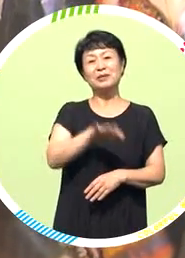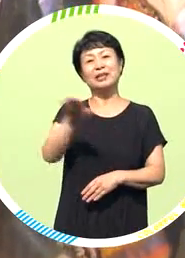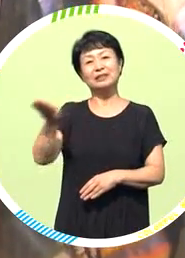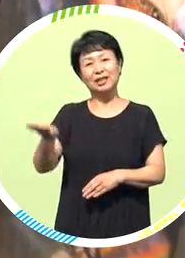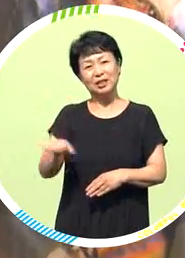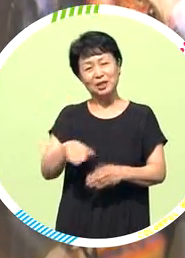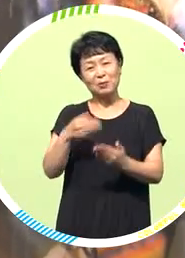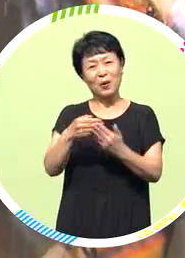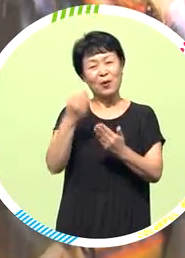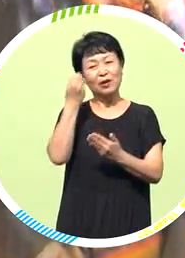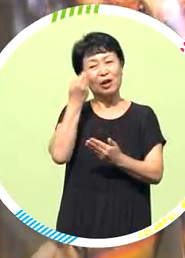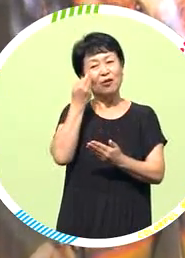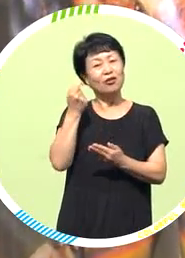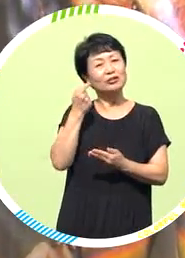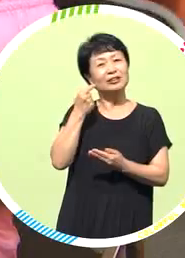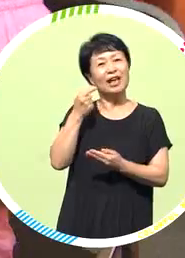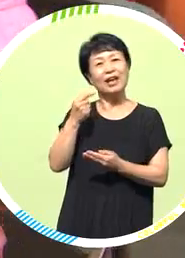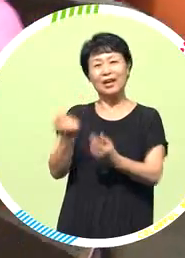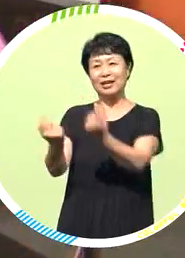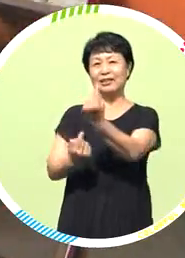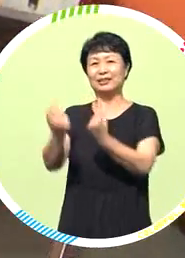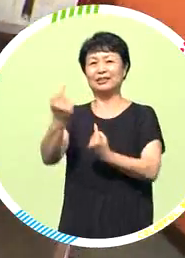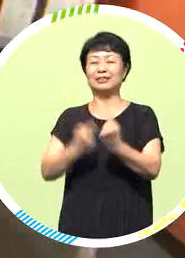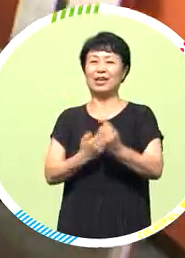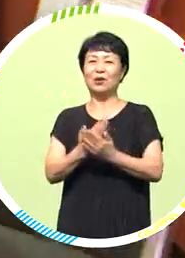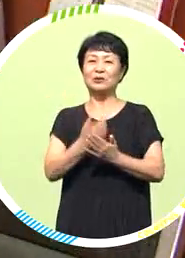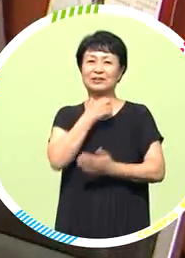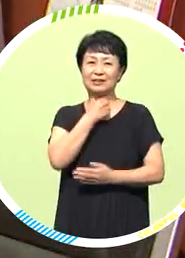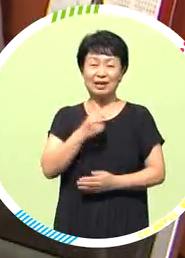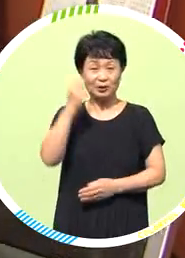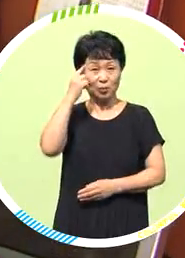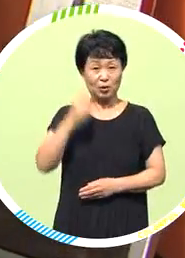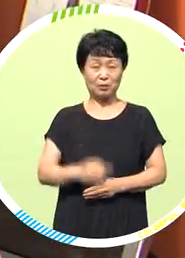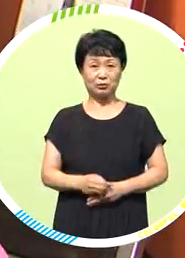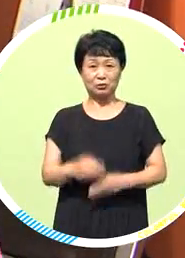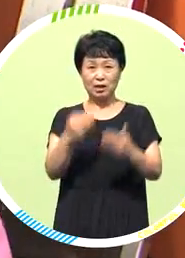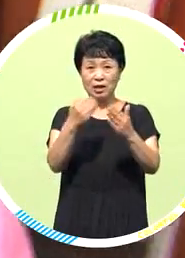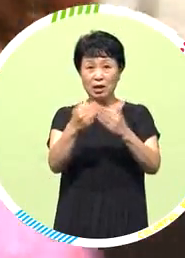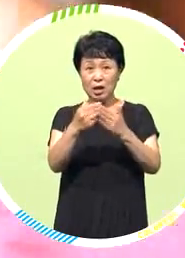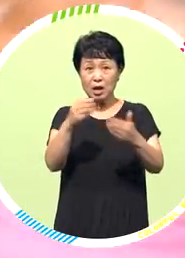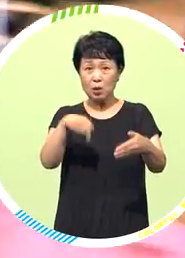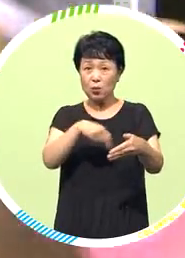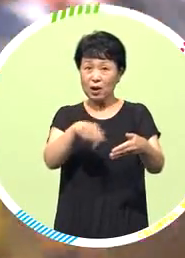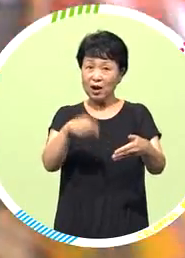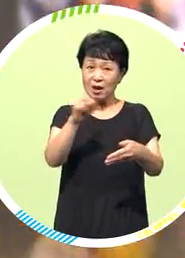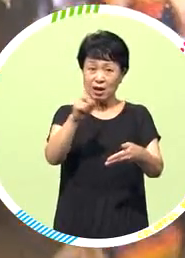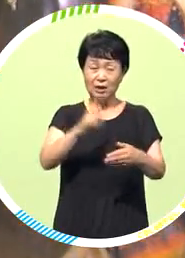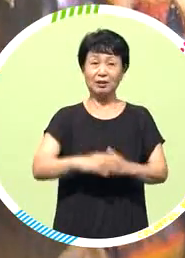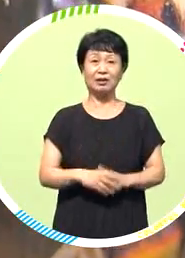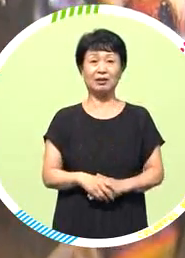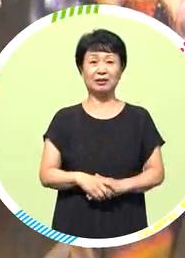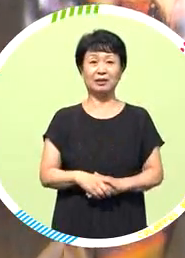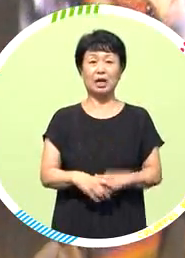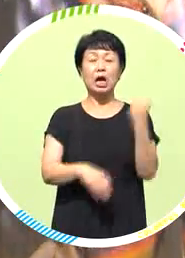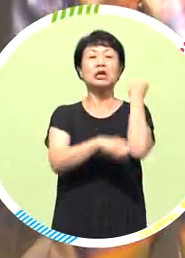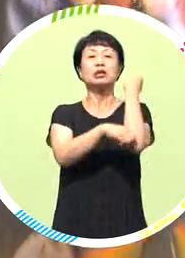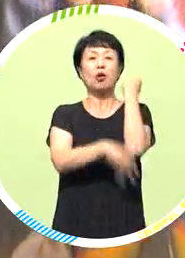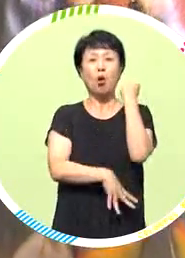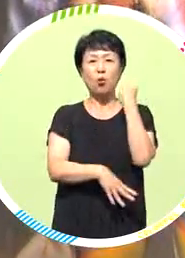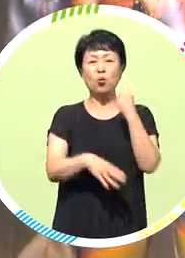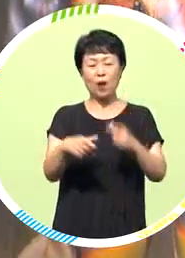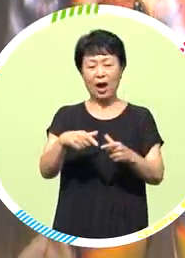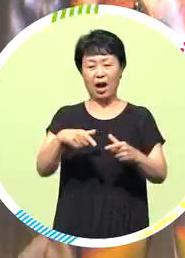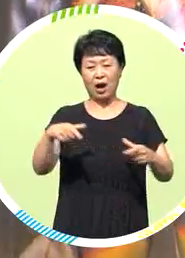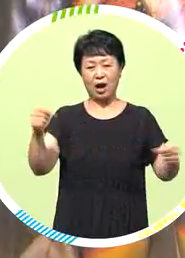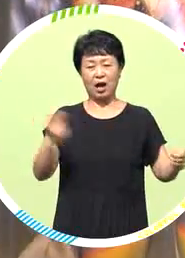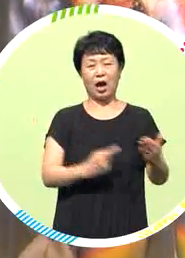加していただきたいと思って始めました、 うん、その時は何を描こうとかで今考えてるんですか？ 多分基本的には国旗になると思うん